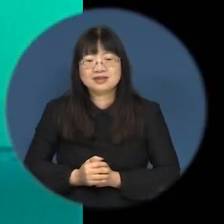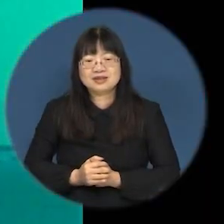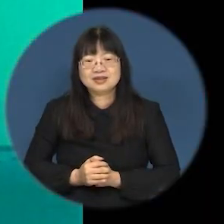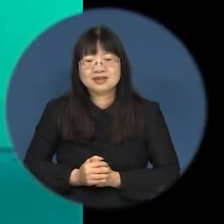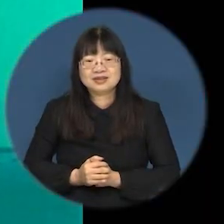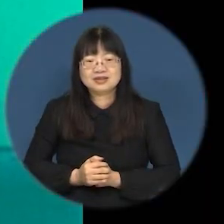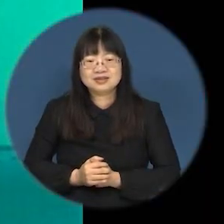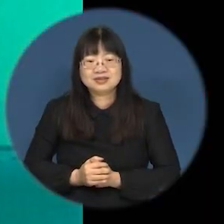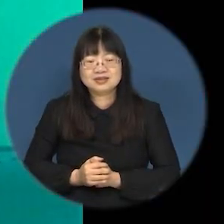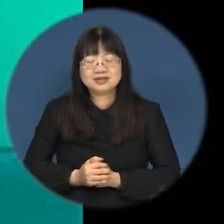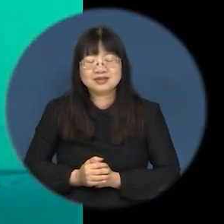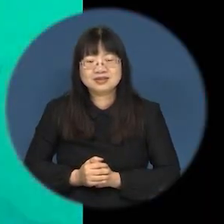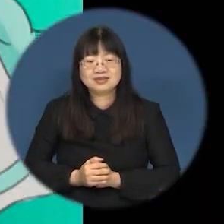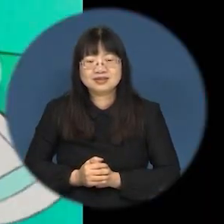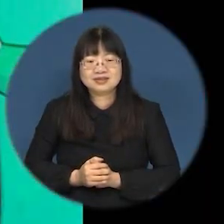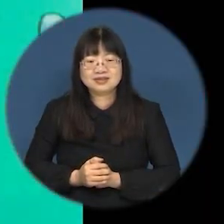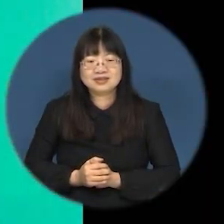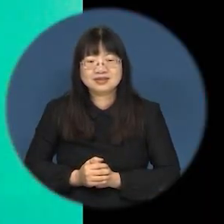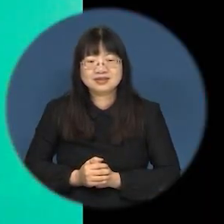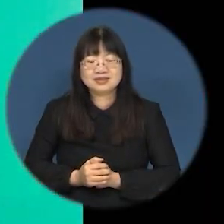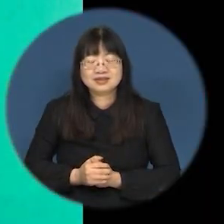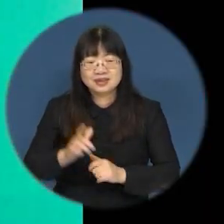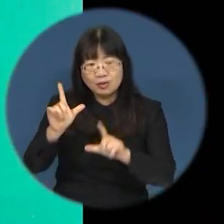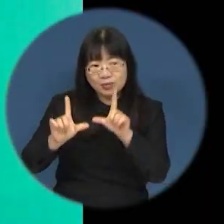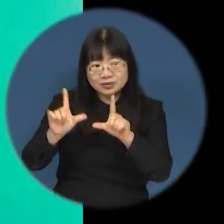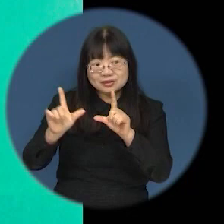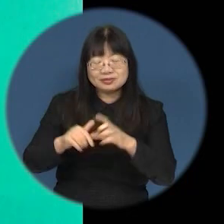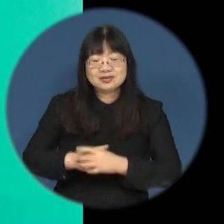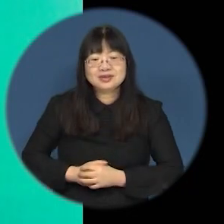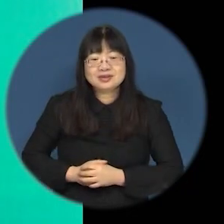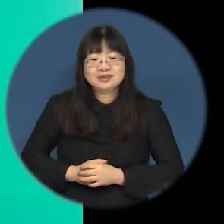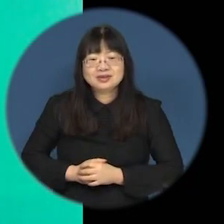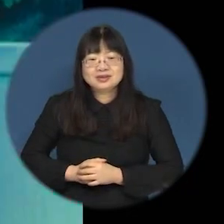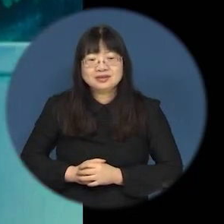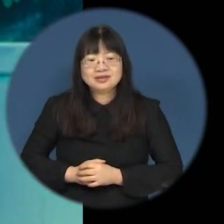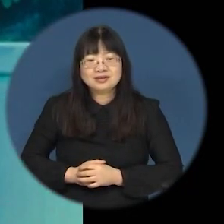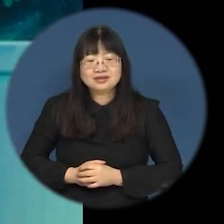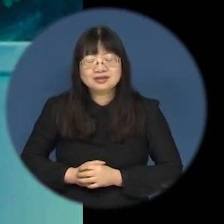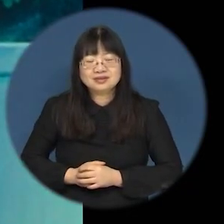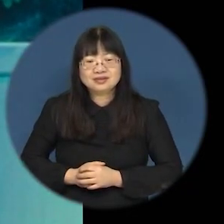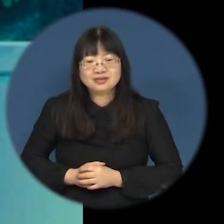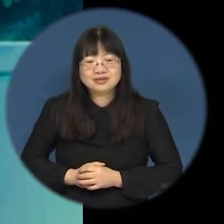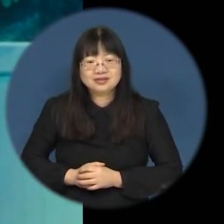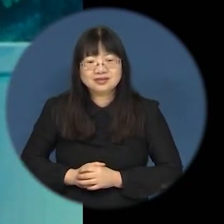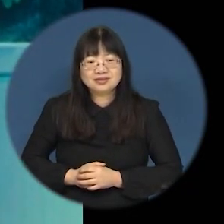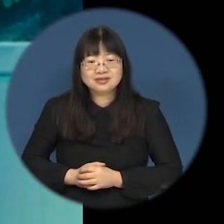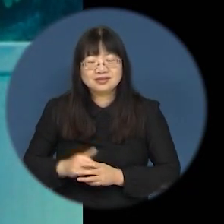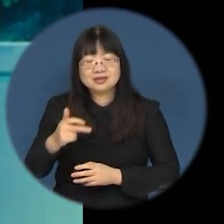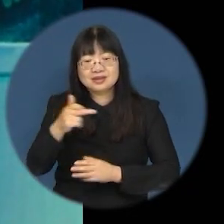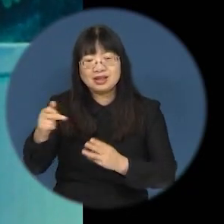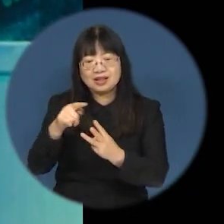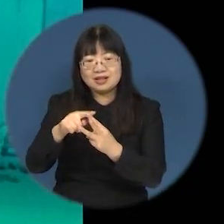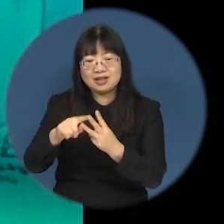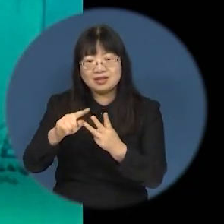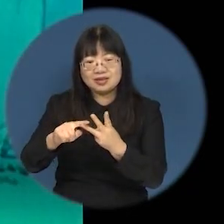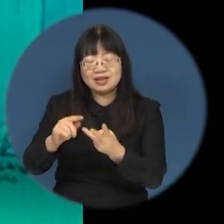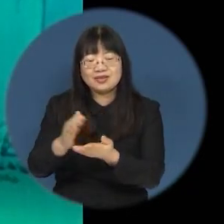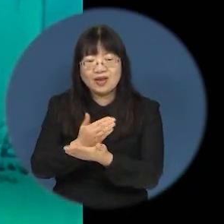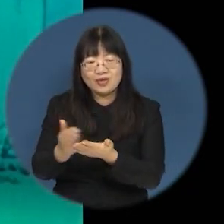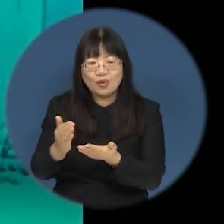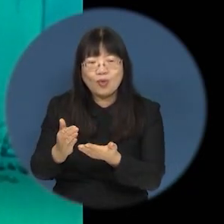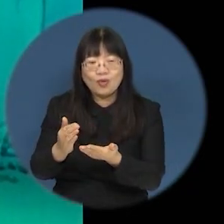단순하게 그래서 이제 이 모습들 자체를 좀 사실은 이제 우리 그 사람들 인간들이 어떤 좀 크게 세 분류를 이제